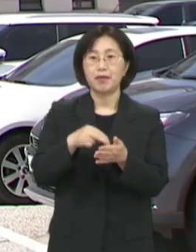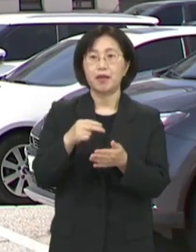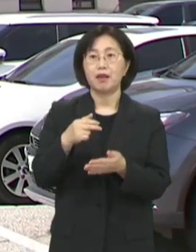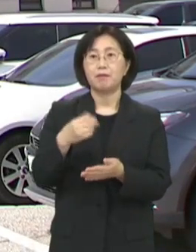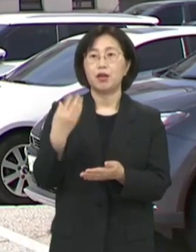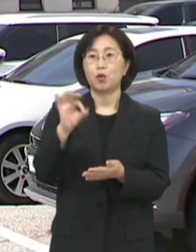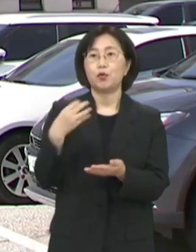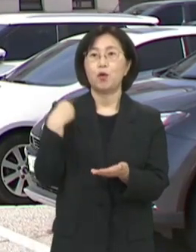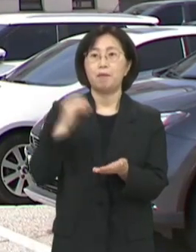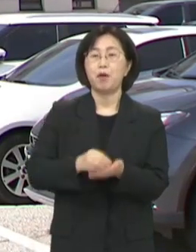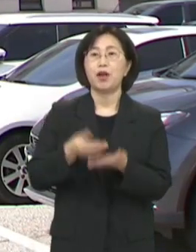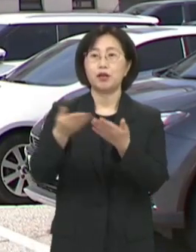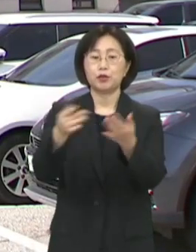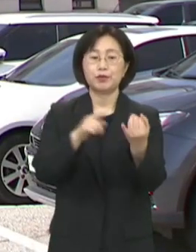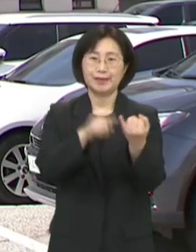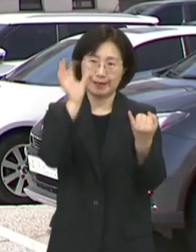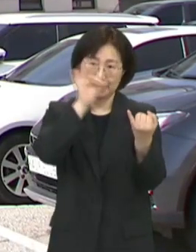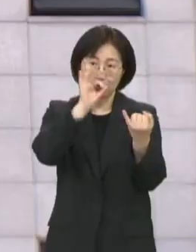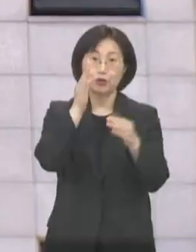환불 조치하고 BC 소재를 파악중입니다